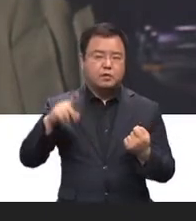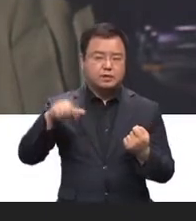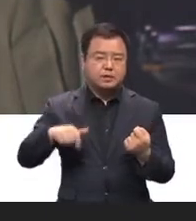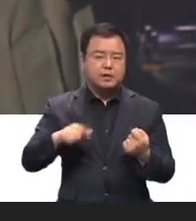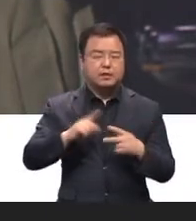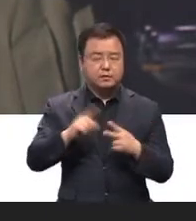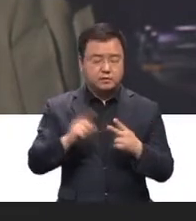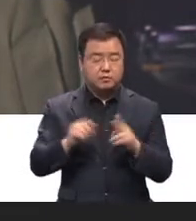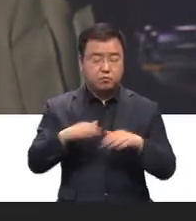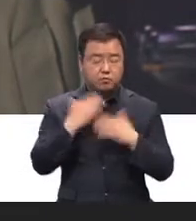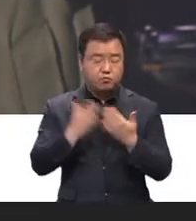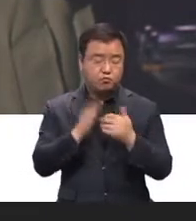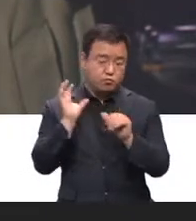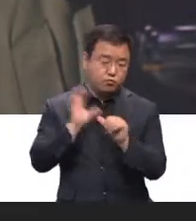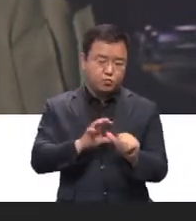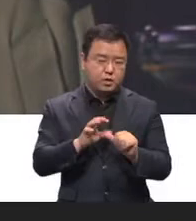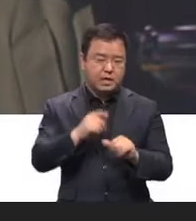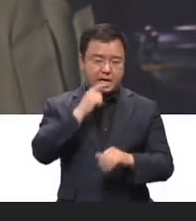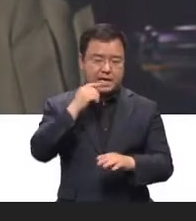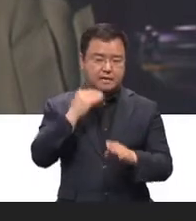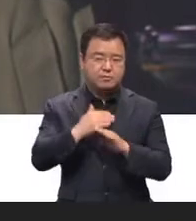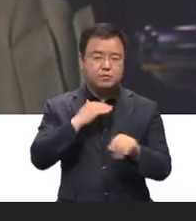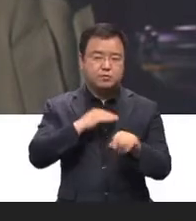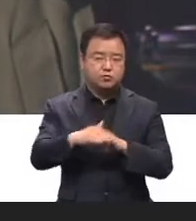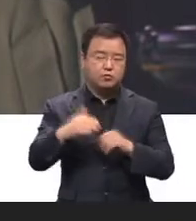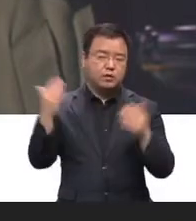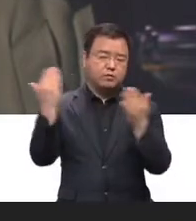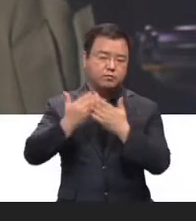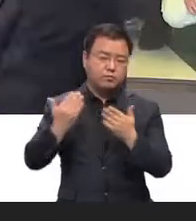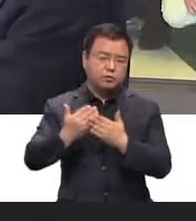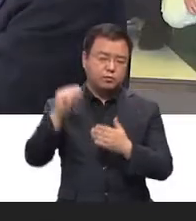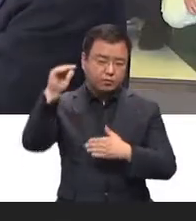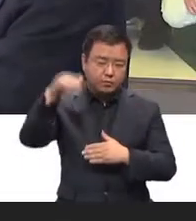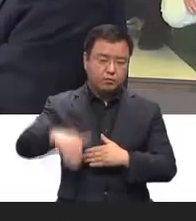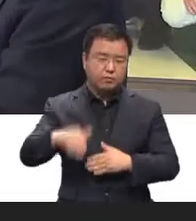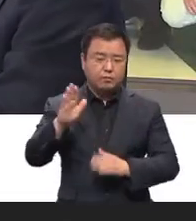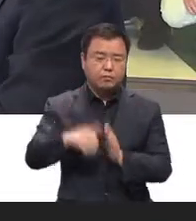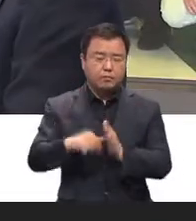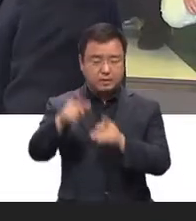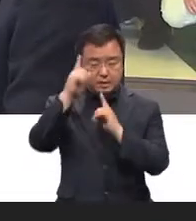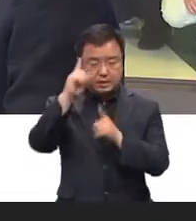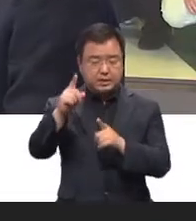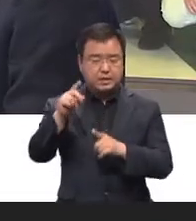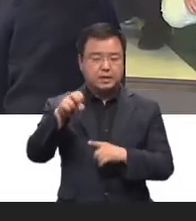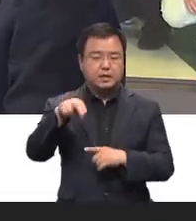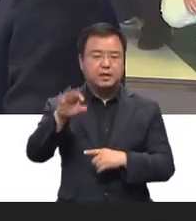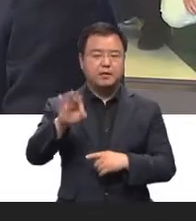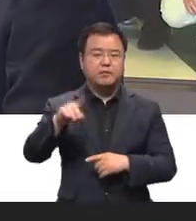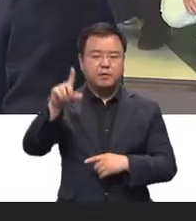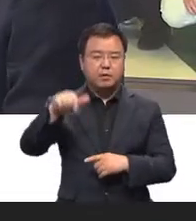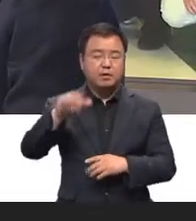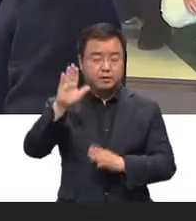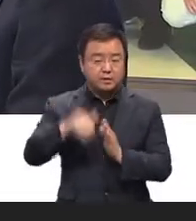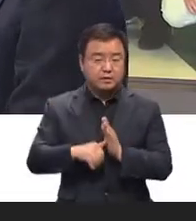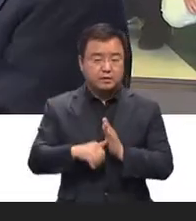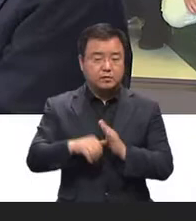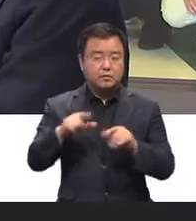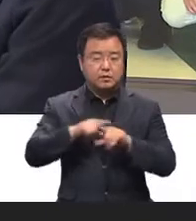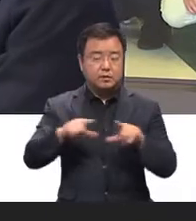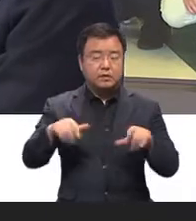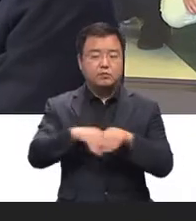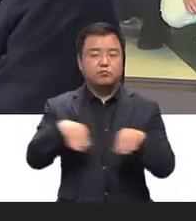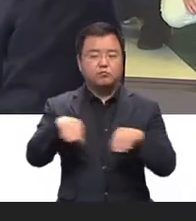통제하려고 했고 아마 제 민주주의가 후퇴하는 2명과 박근혜 정부 때도 조금 이 대중문화에 대한 통짜 가 있으려고 했는데 이제